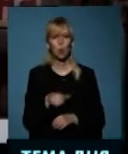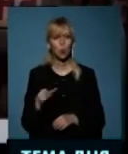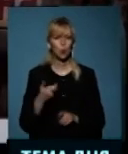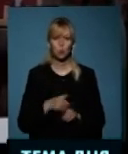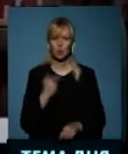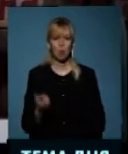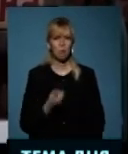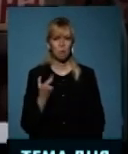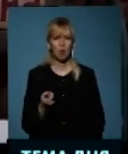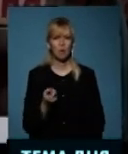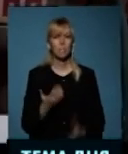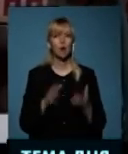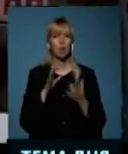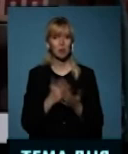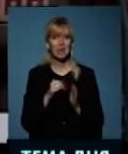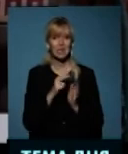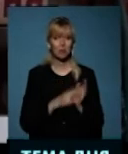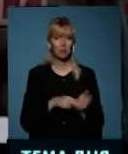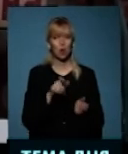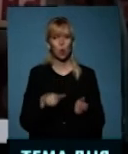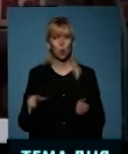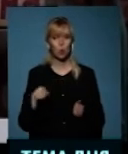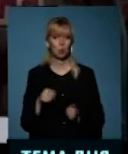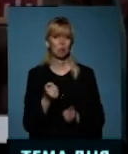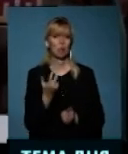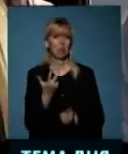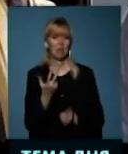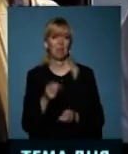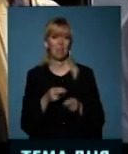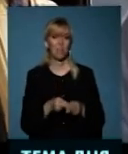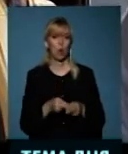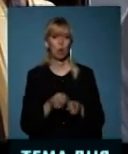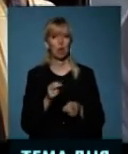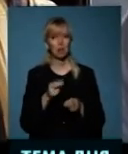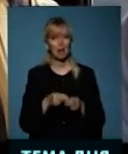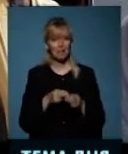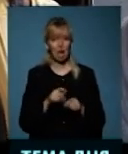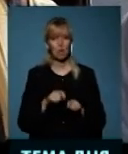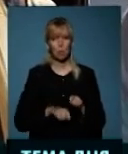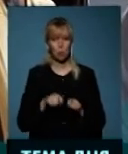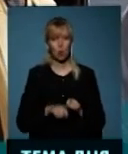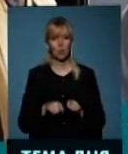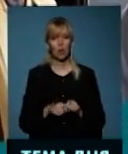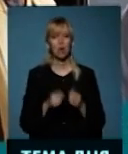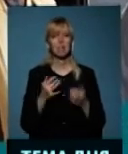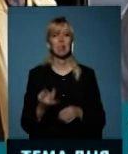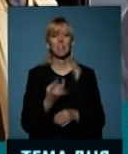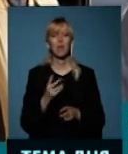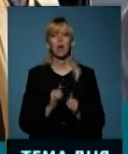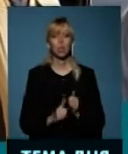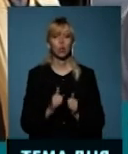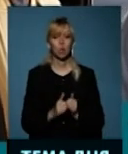дуже мало. Якщо автобусів є 17, то людей тут на 13 на вокзалі. На станціях перевіряють. Скільки разів, як